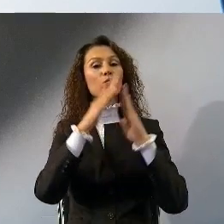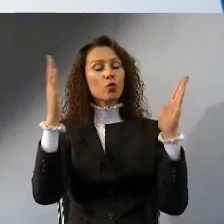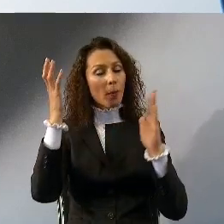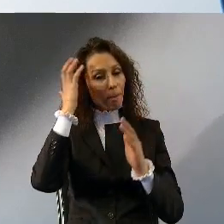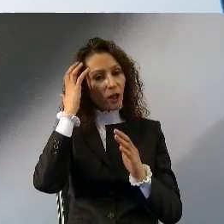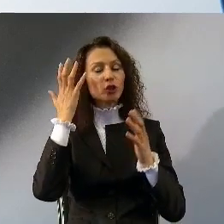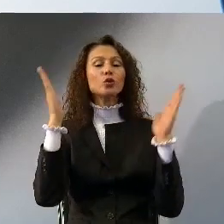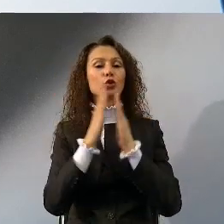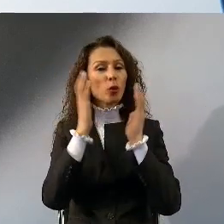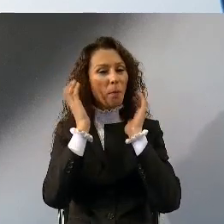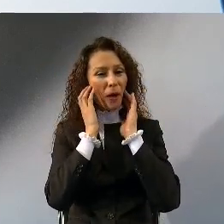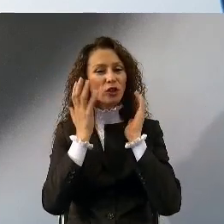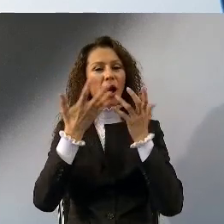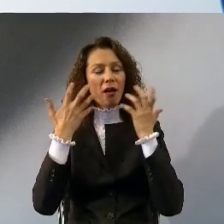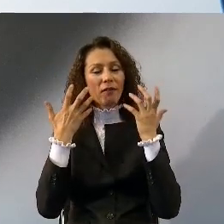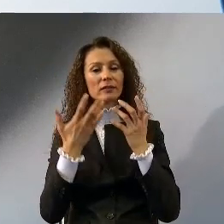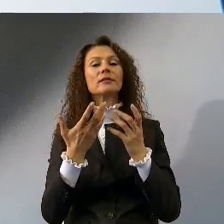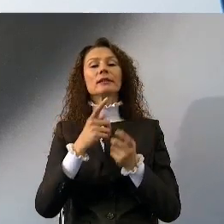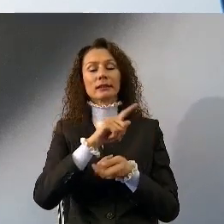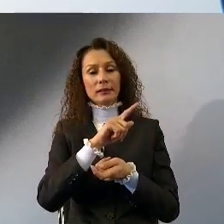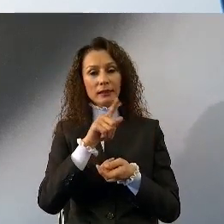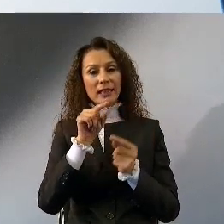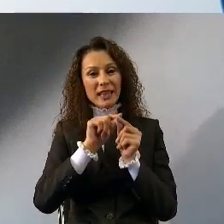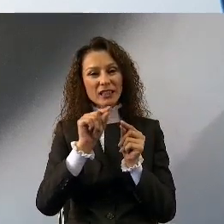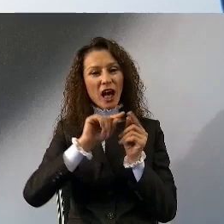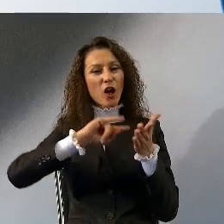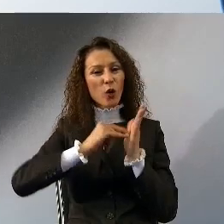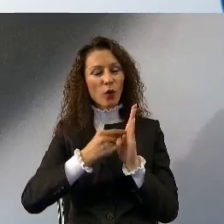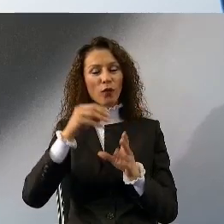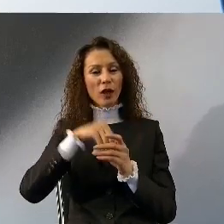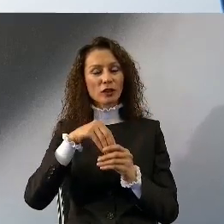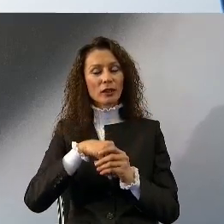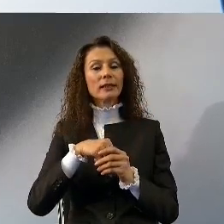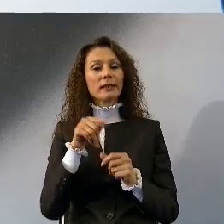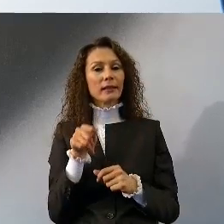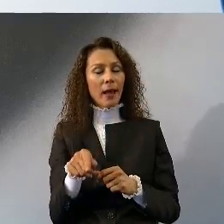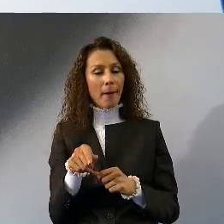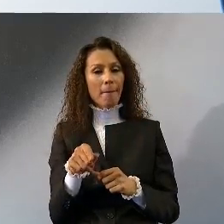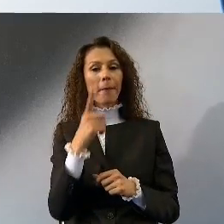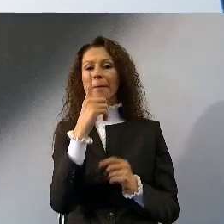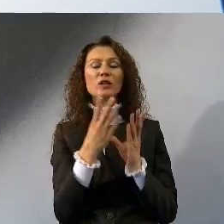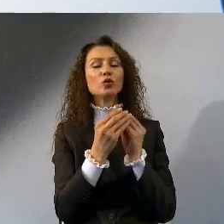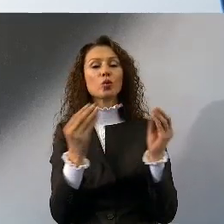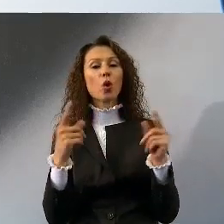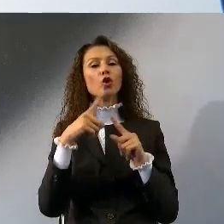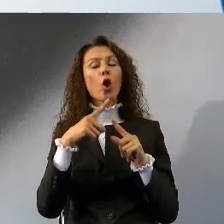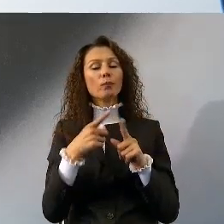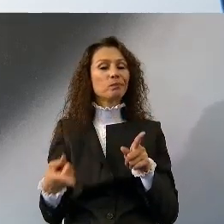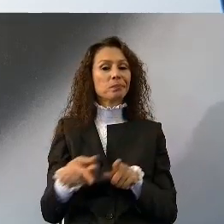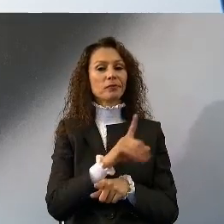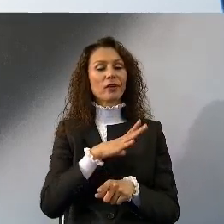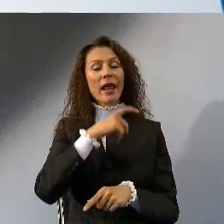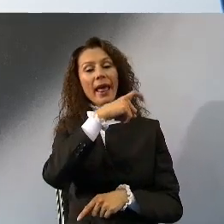da besleyecek ve daha az sulamayla, tasarruflu sulama yöntemleriyle büyüyebilecek birçok tohum türü var.